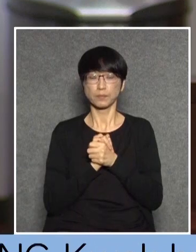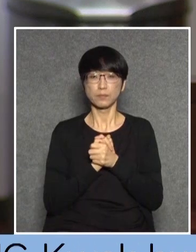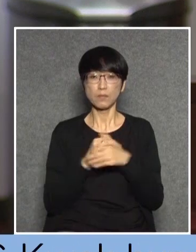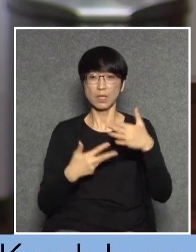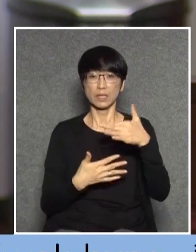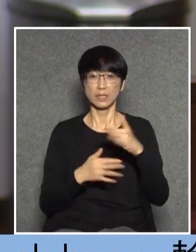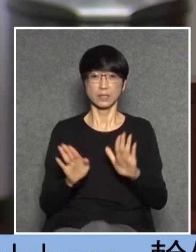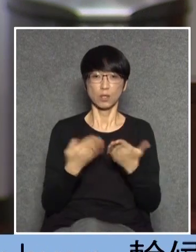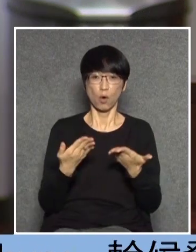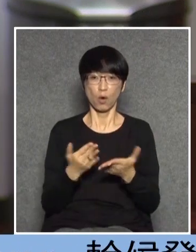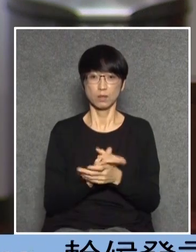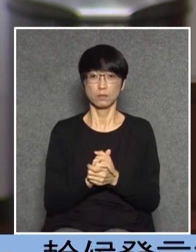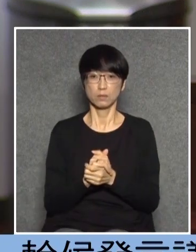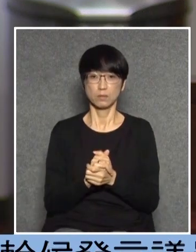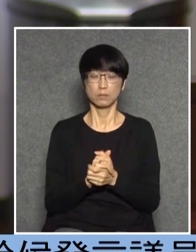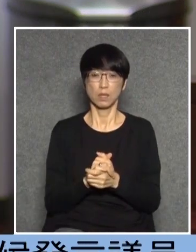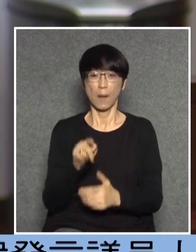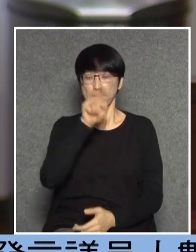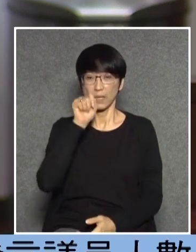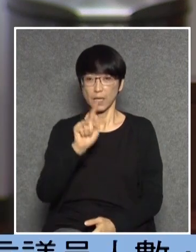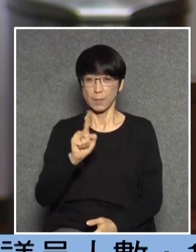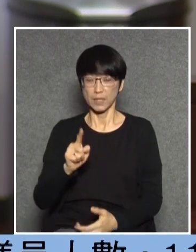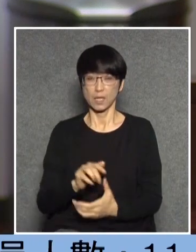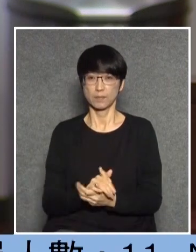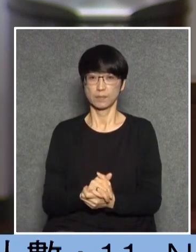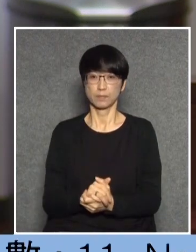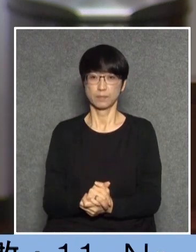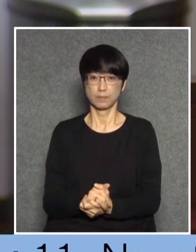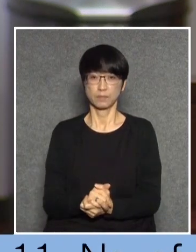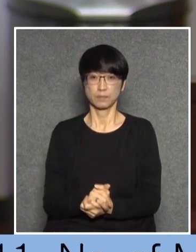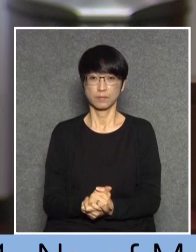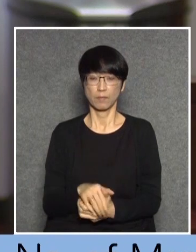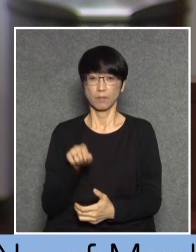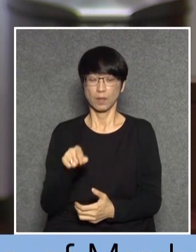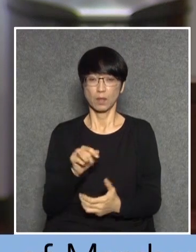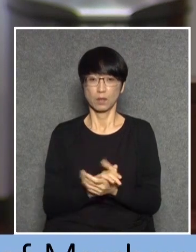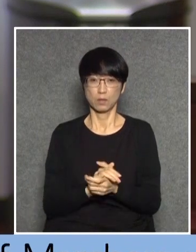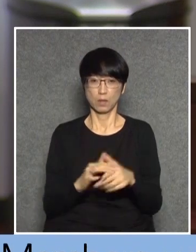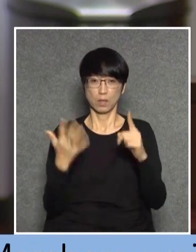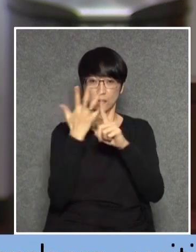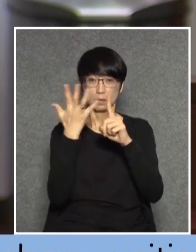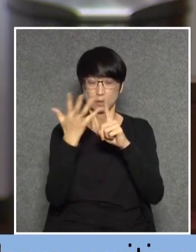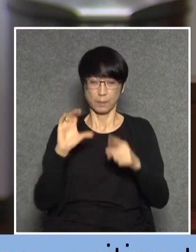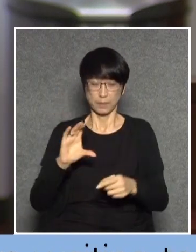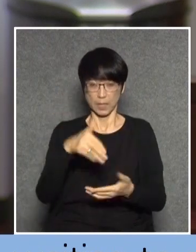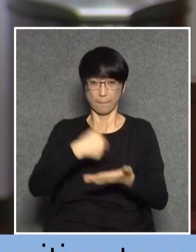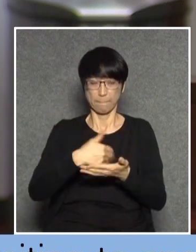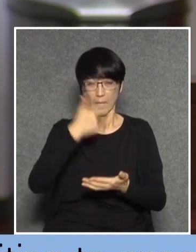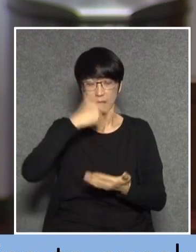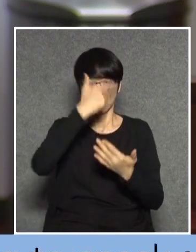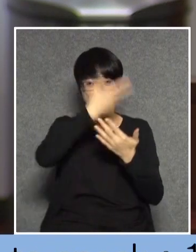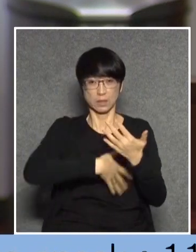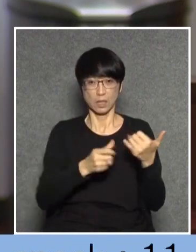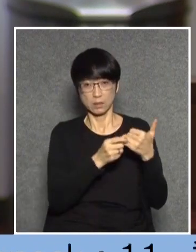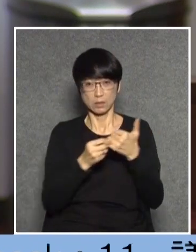可以啟用？啟用嘅時候會唔會有問題？係嘛？嗱，佢用咗15億購置嘅新空管系統，個延誤接